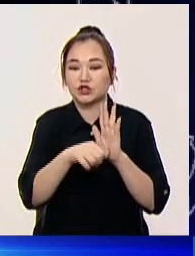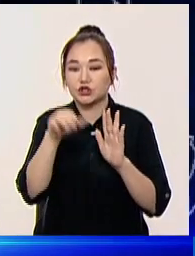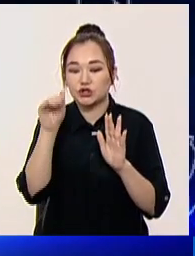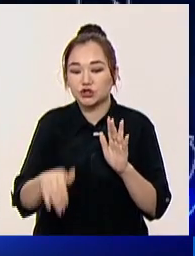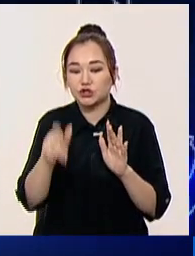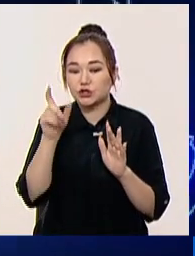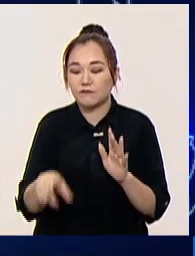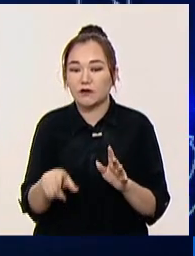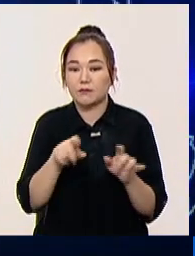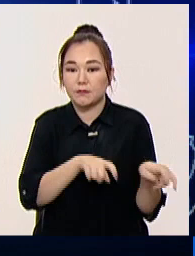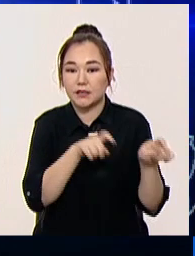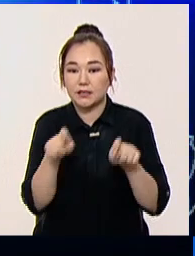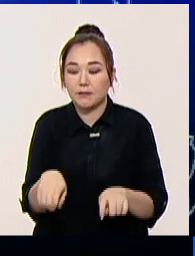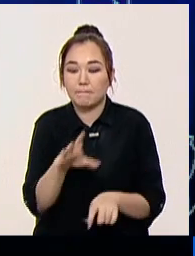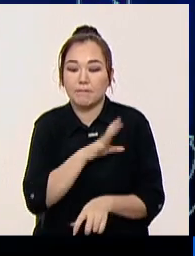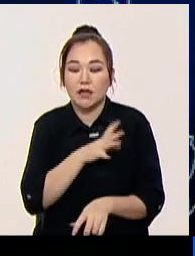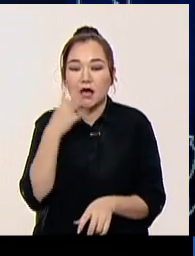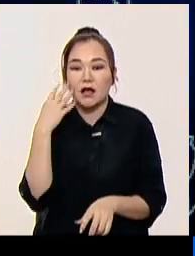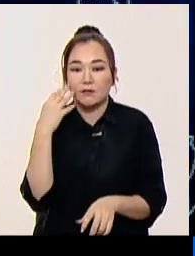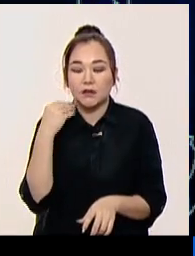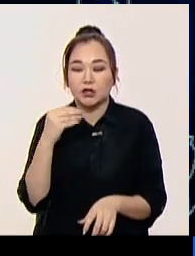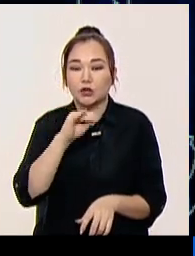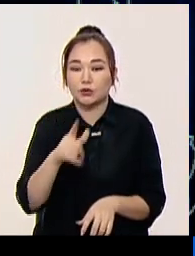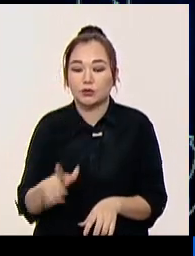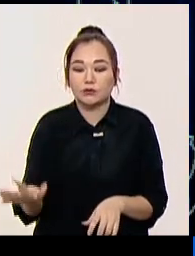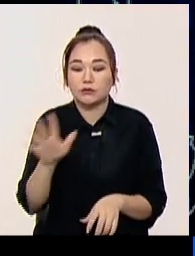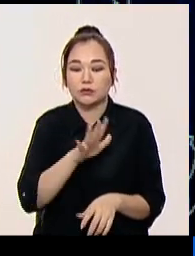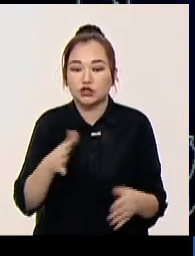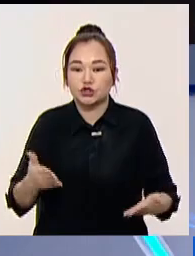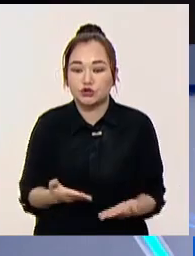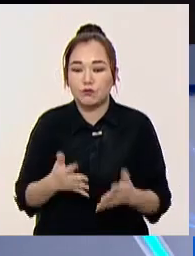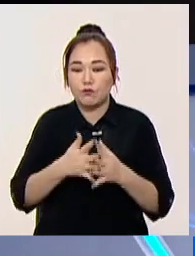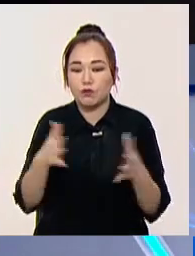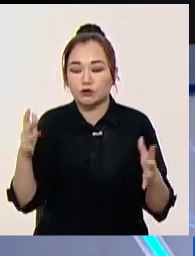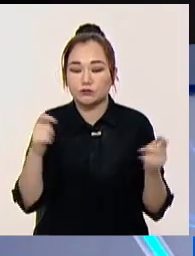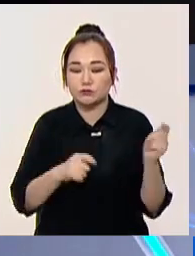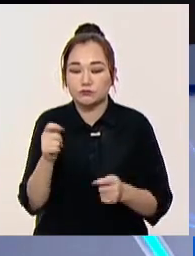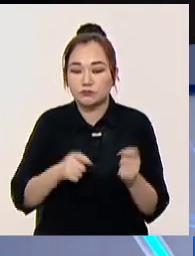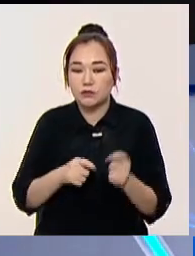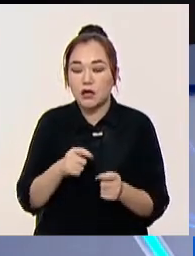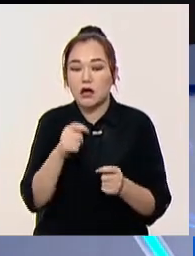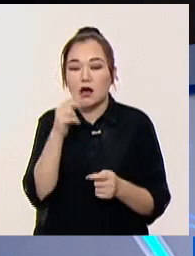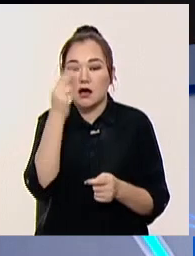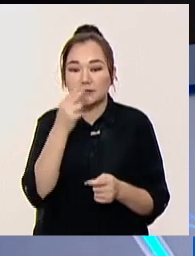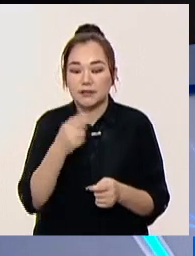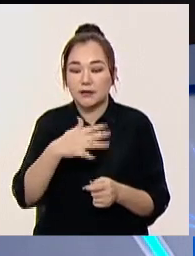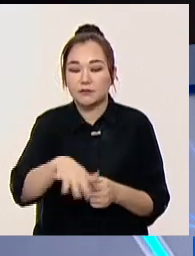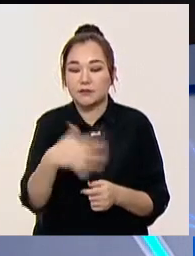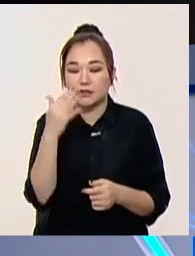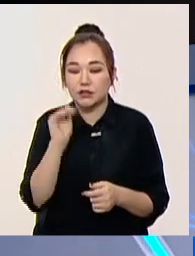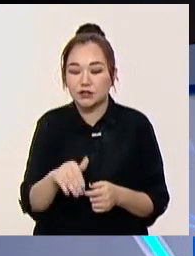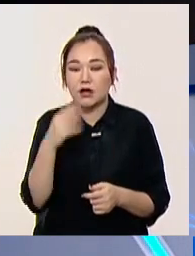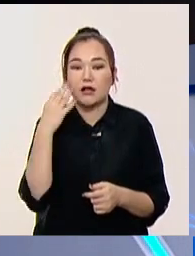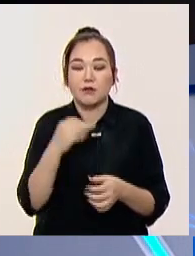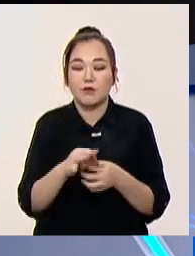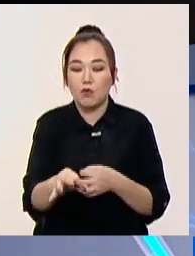азамат қоныс аударған. Алматыда оңтүстік пен шығыс өңірлерінің тұрғындары көп келген. Одан соң Астанаға 55 мыңнан аса, ал